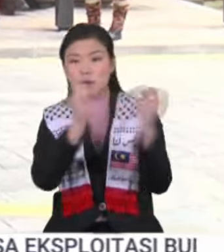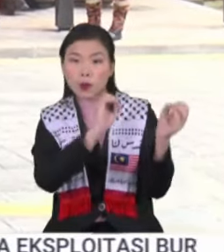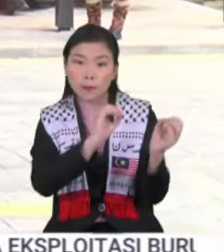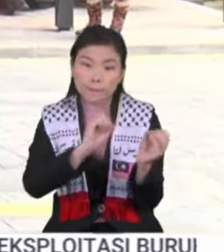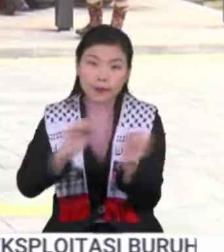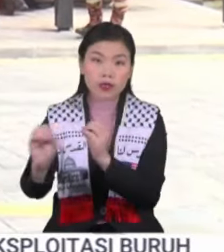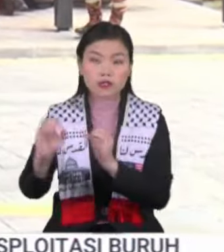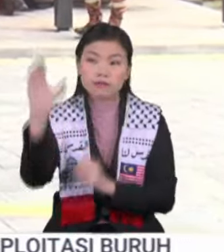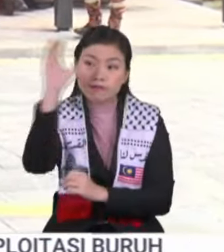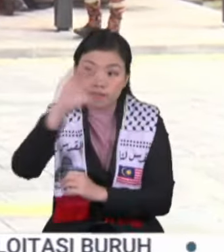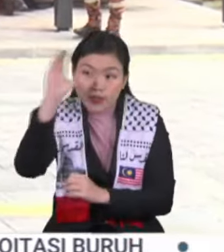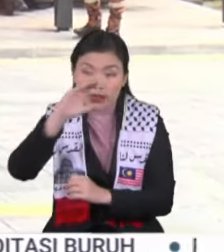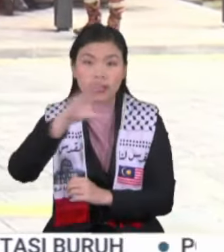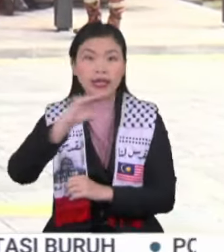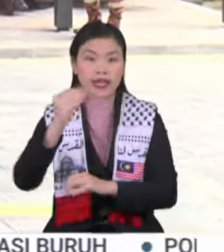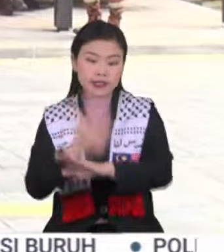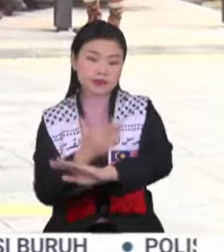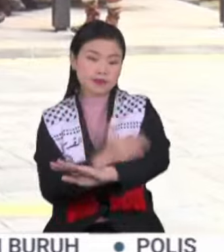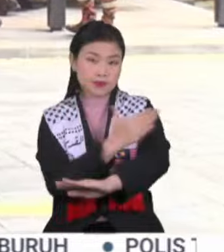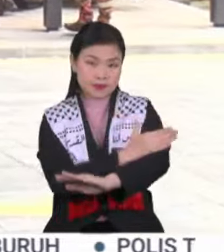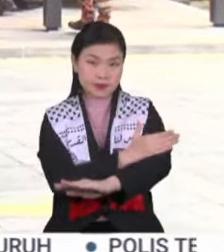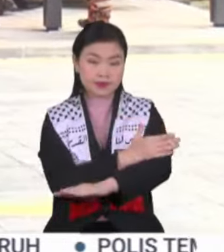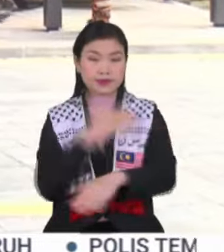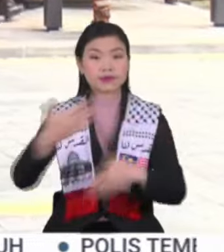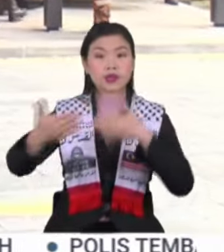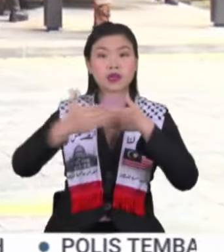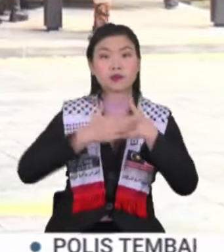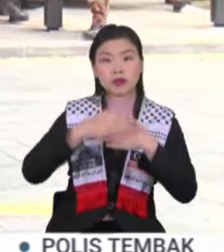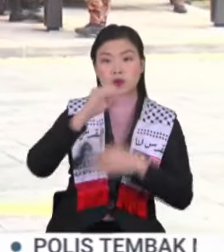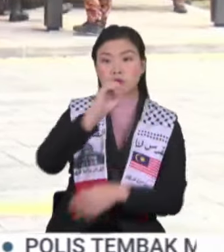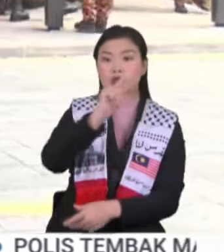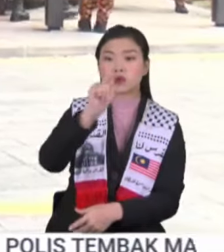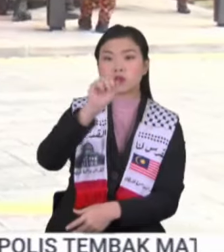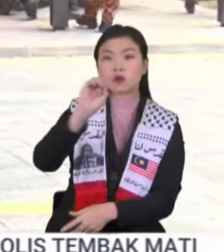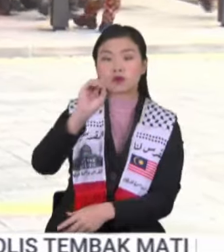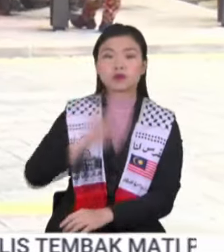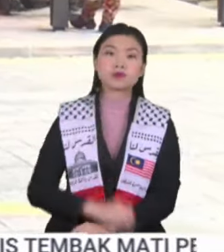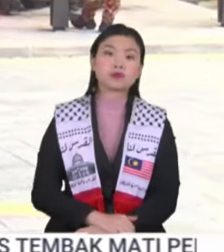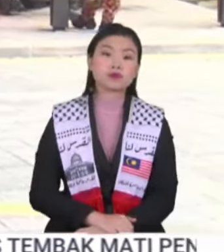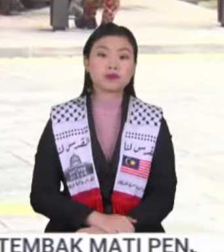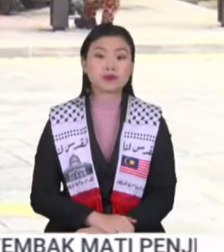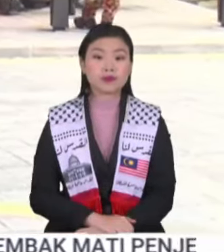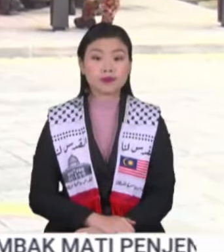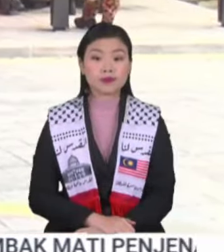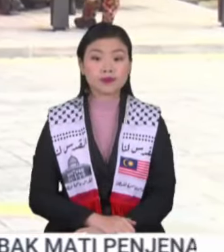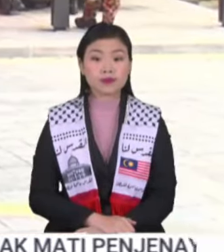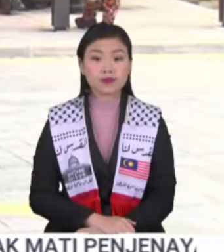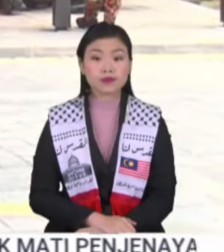operasi seterusnya, iaitu Search and Recovery. Kembali kepada Otto di Angkasa Puri. Silakan.